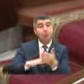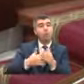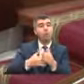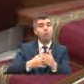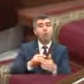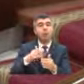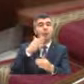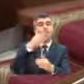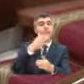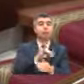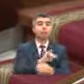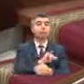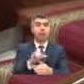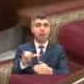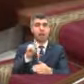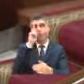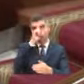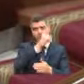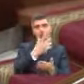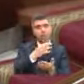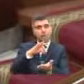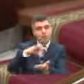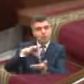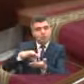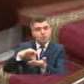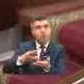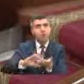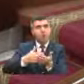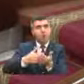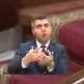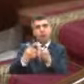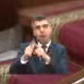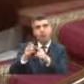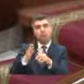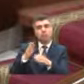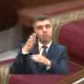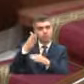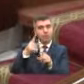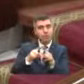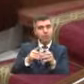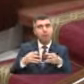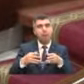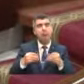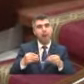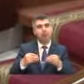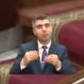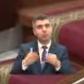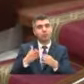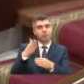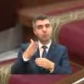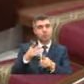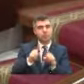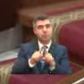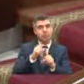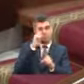في المستقبل. وغادي نغرسوا وغادي نمشيو لهذوك البلايص ديالكم، لاله فرحمنا اللي نهار اللي كنا داتو نهار اللي داناهم كنتو فرحانين بهم.